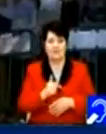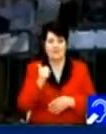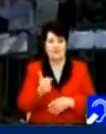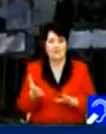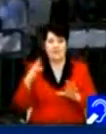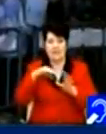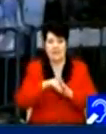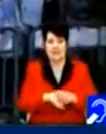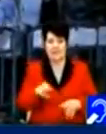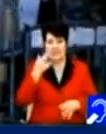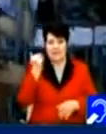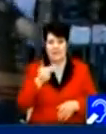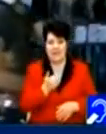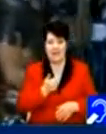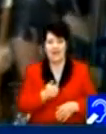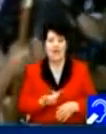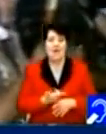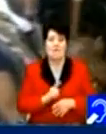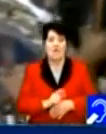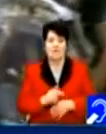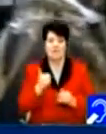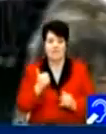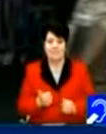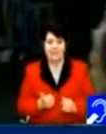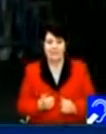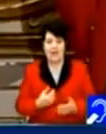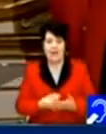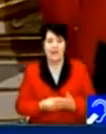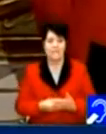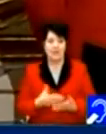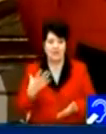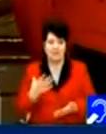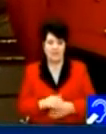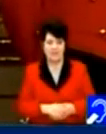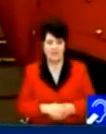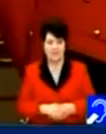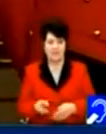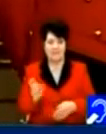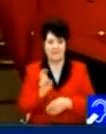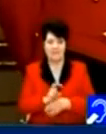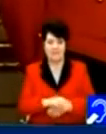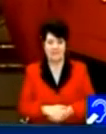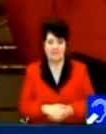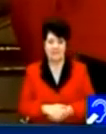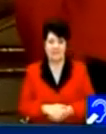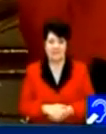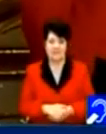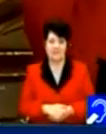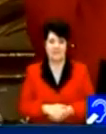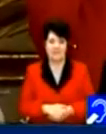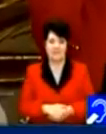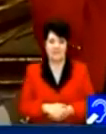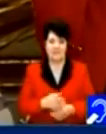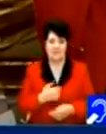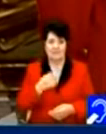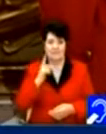integrată în Italia, foarte bine apreciată. E una vizită cu noi